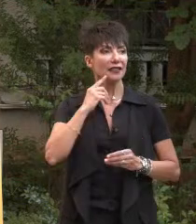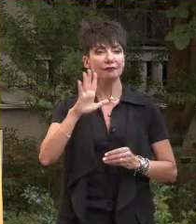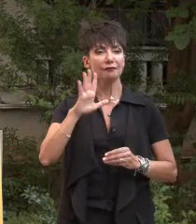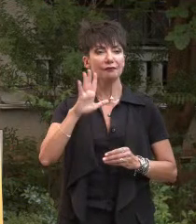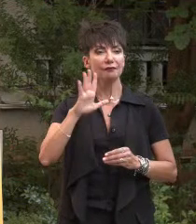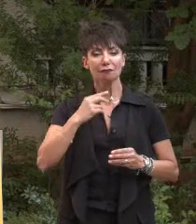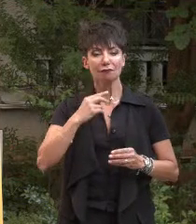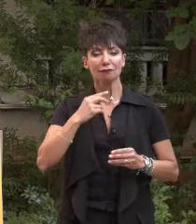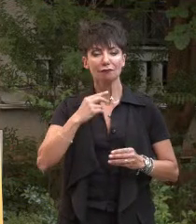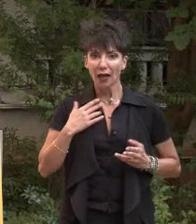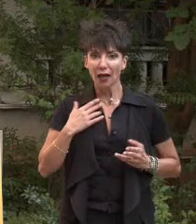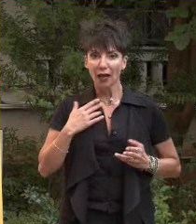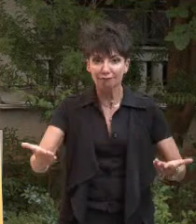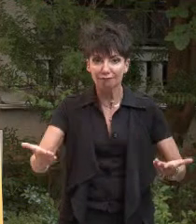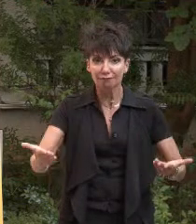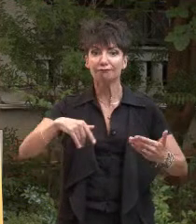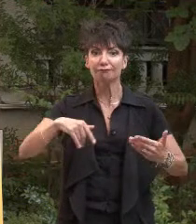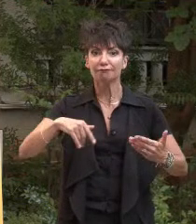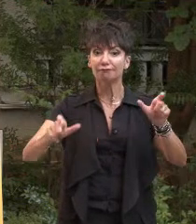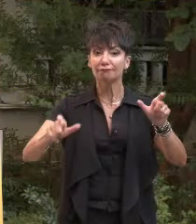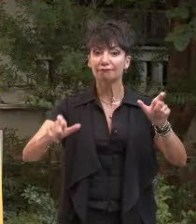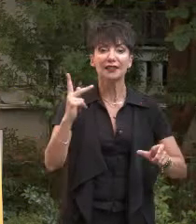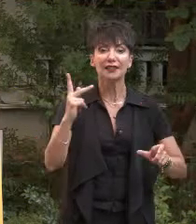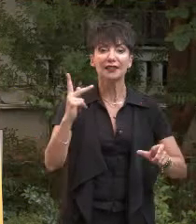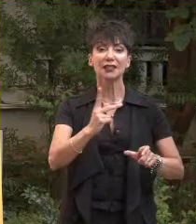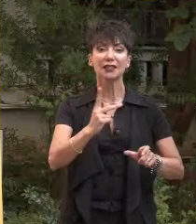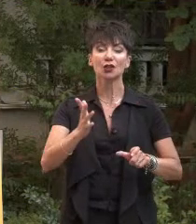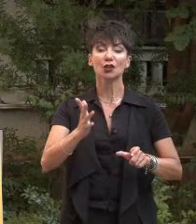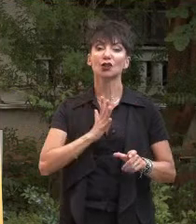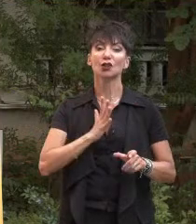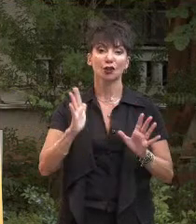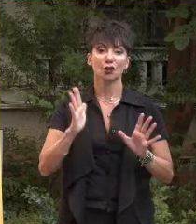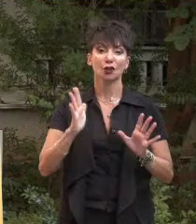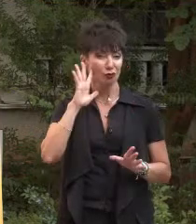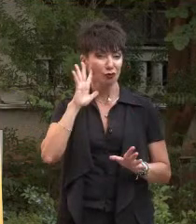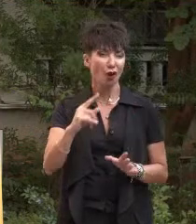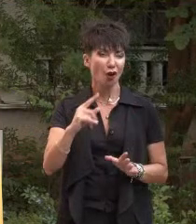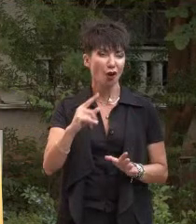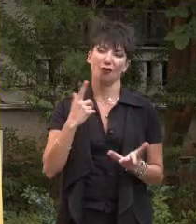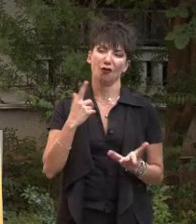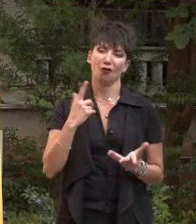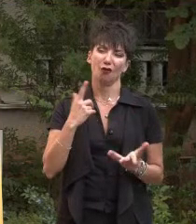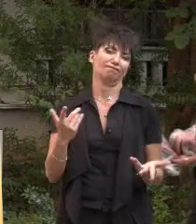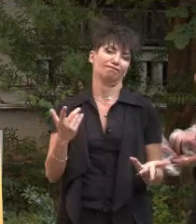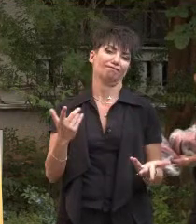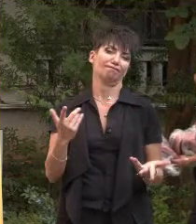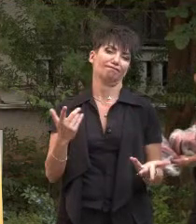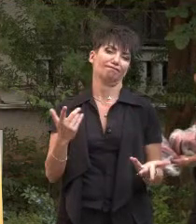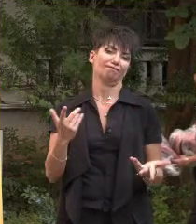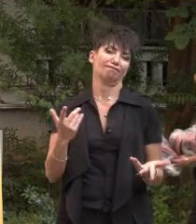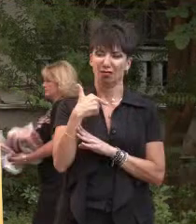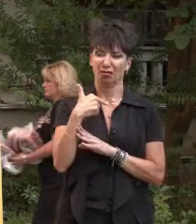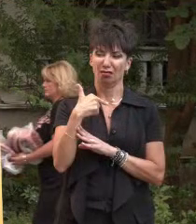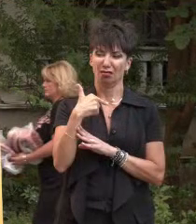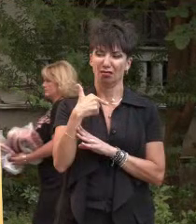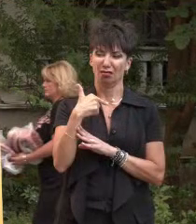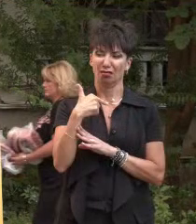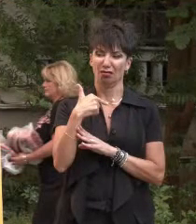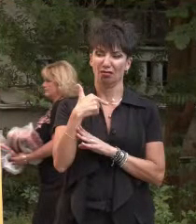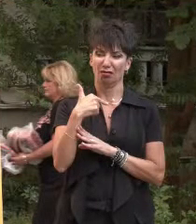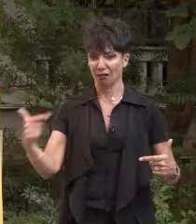της κοινωνίας των πολιτών προκειμένου να αποφεύγονται φαινόμενα περιθωριοποίησης